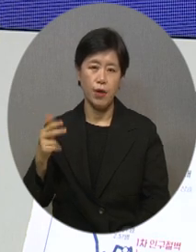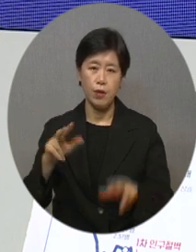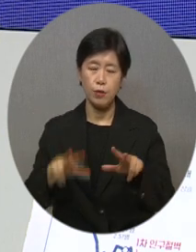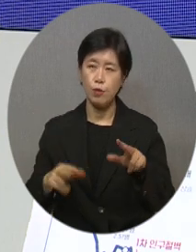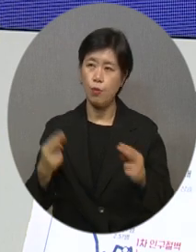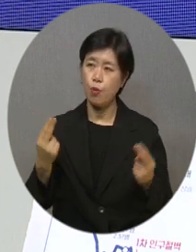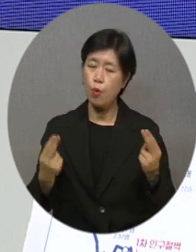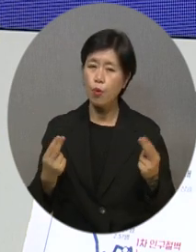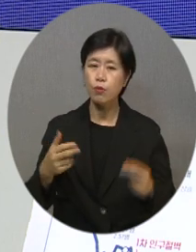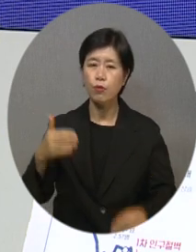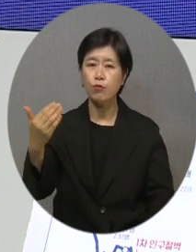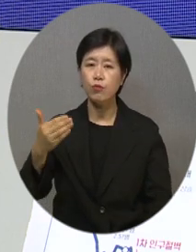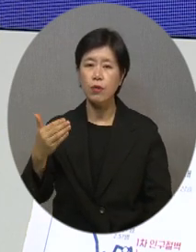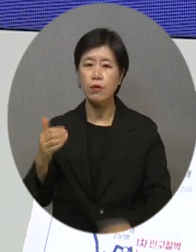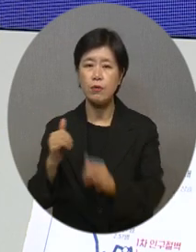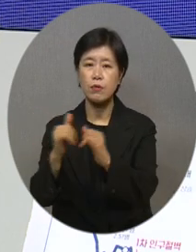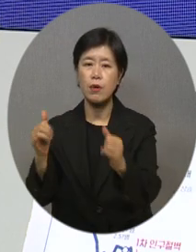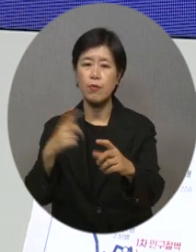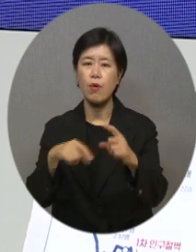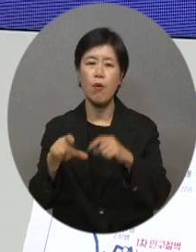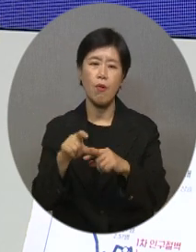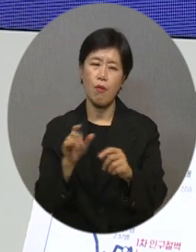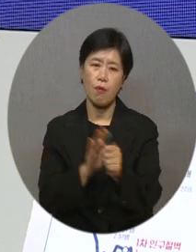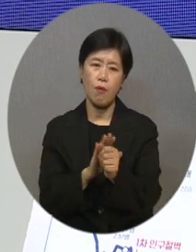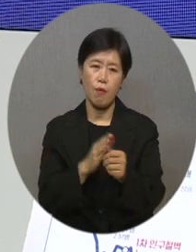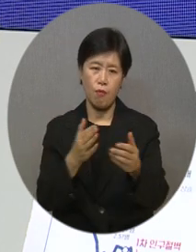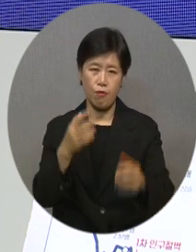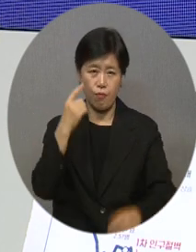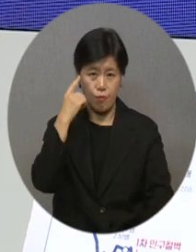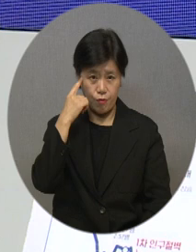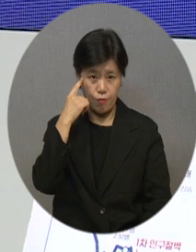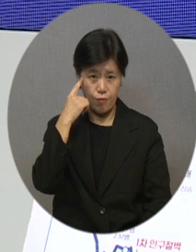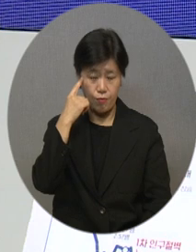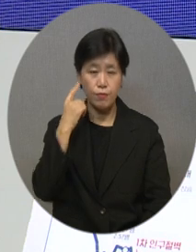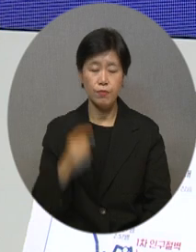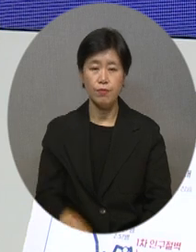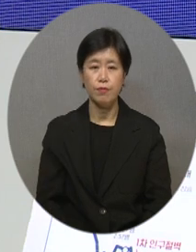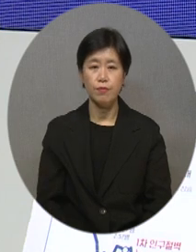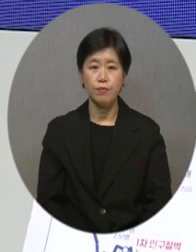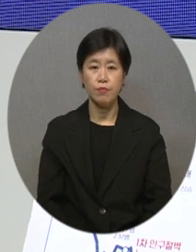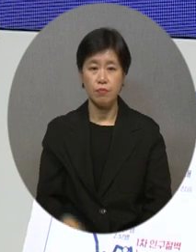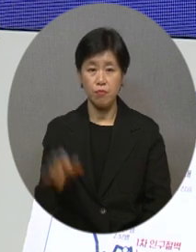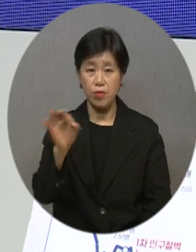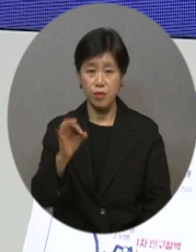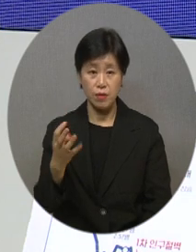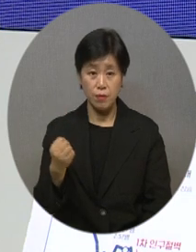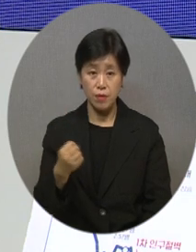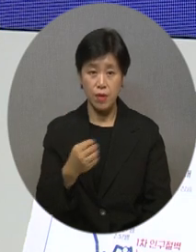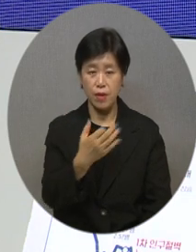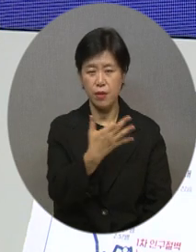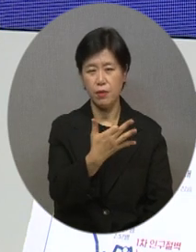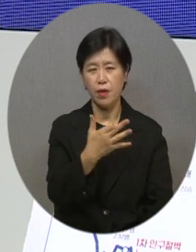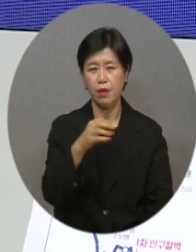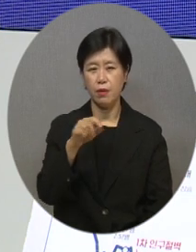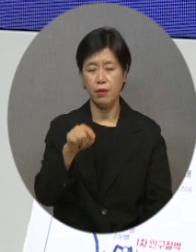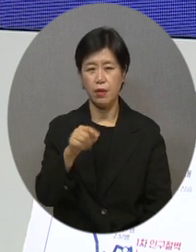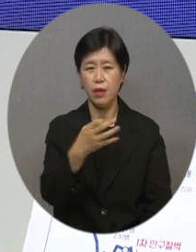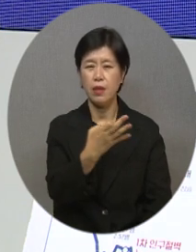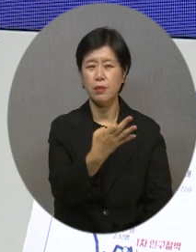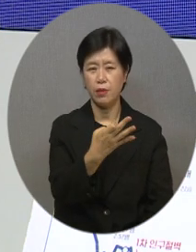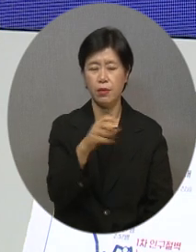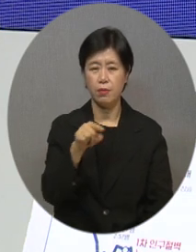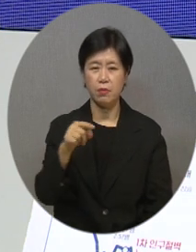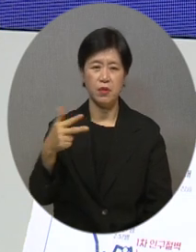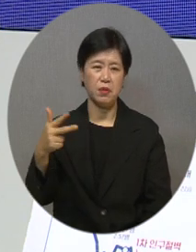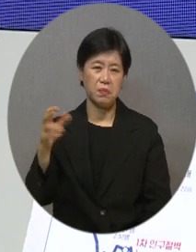있고 여기는 한 저희가 보면 14.7%의 그 예산이 늘어나게 되어 있습니다. 그리고 마지막 말씀드리게 되면